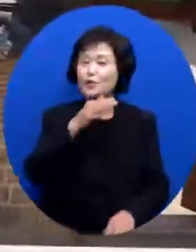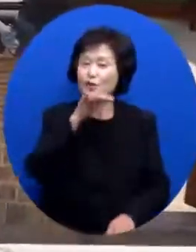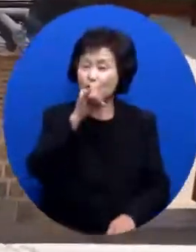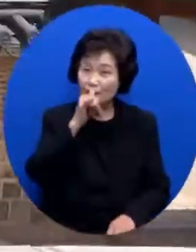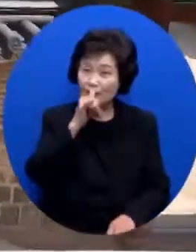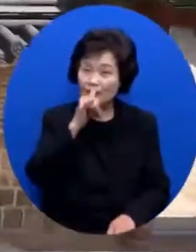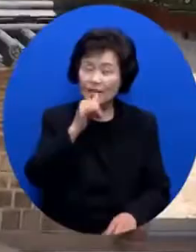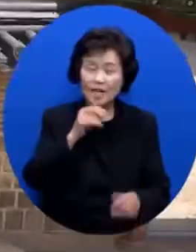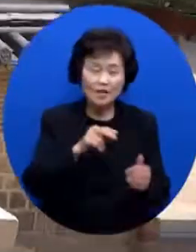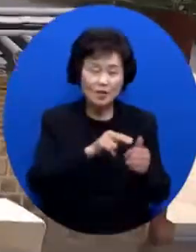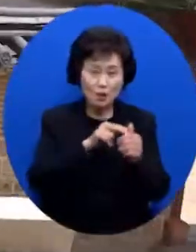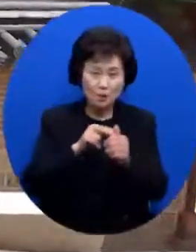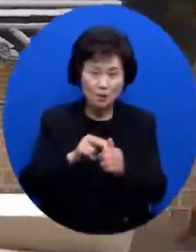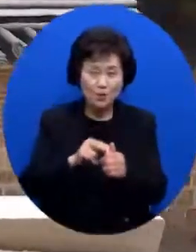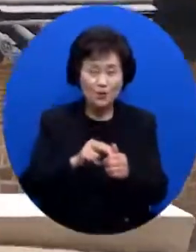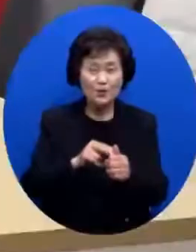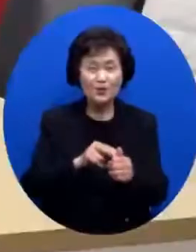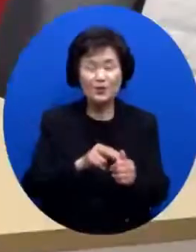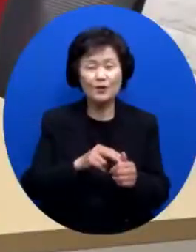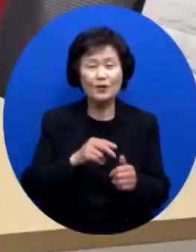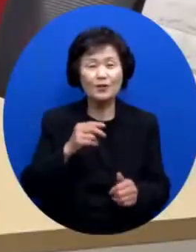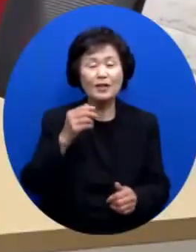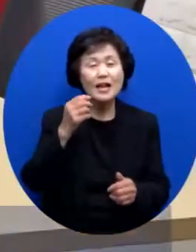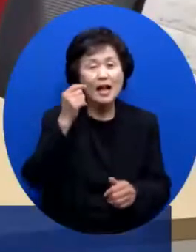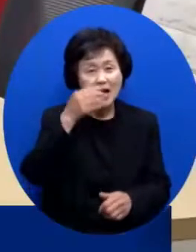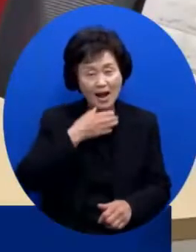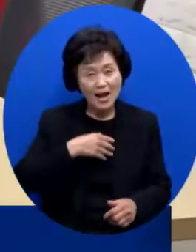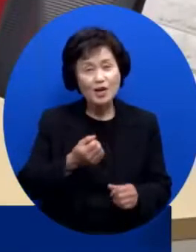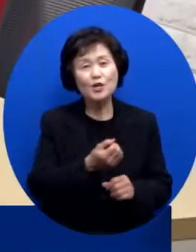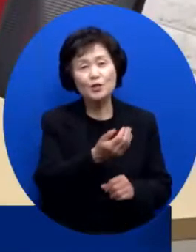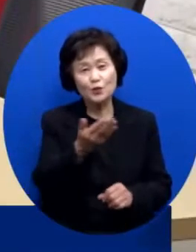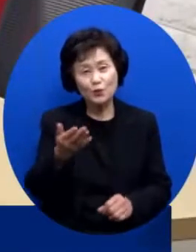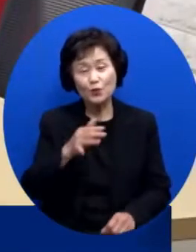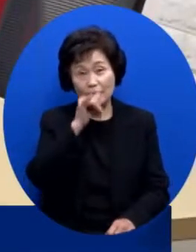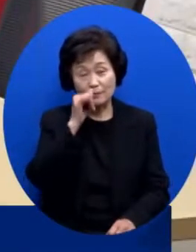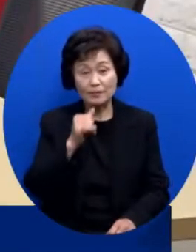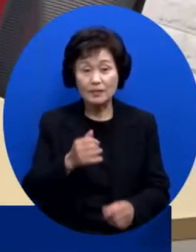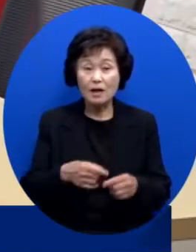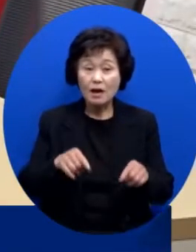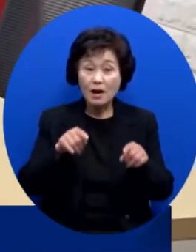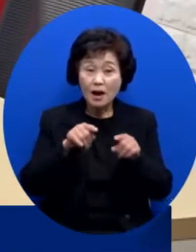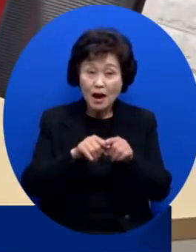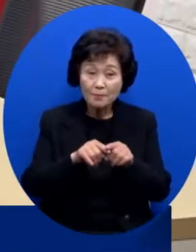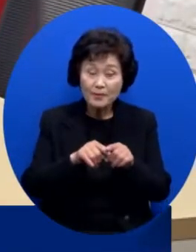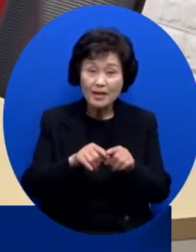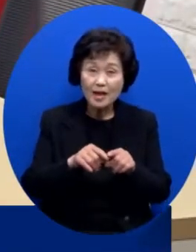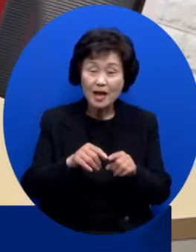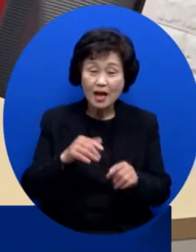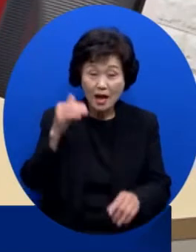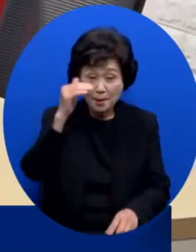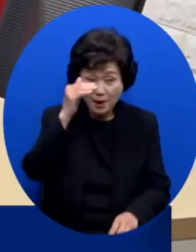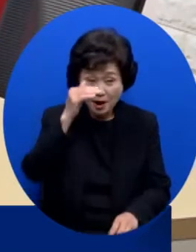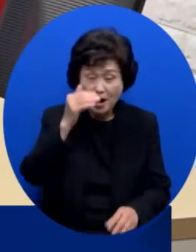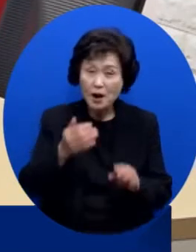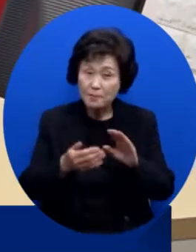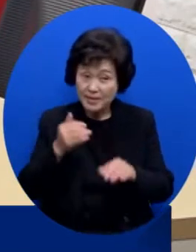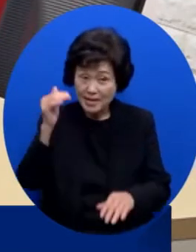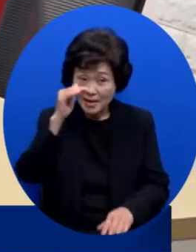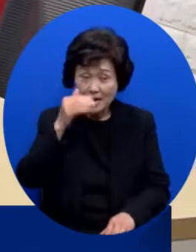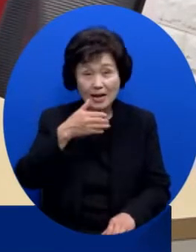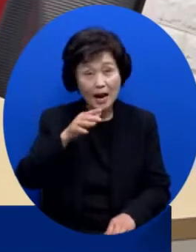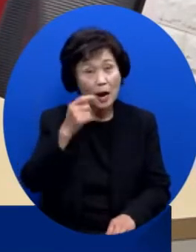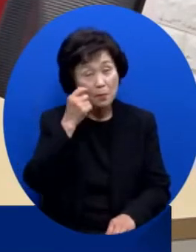유용한 정보들을 알려주고 있습니다. 실제로 같이 답사 다니고 촬영하다 보면 굉장히 여행하기